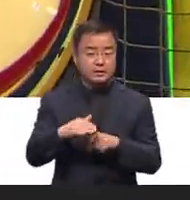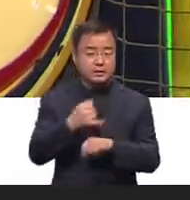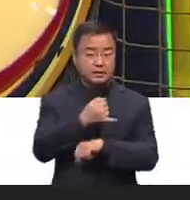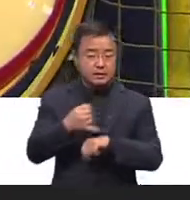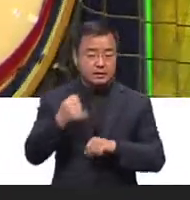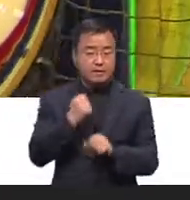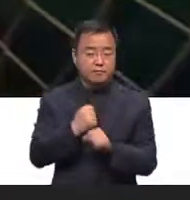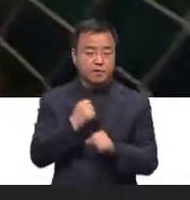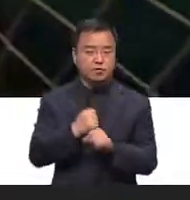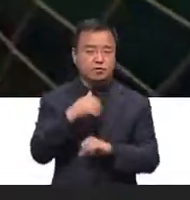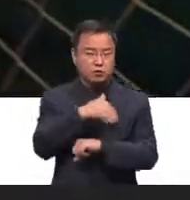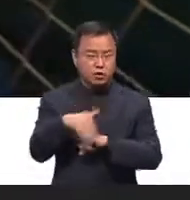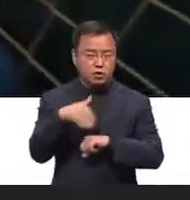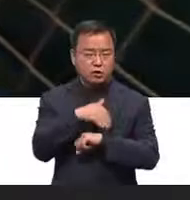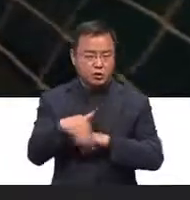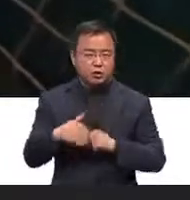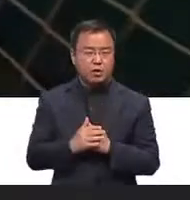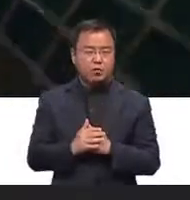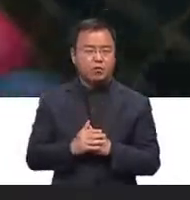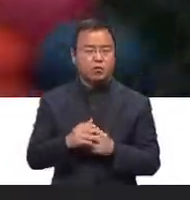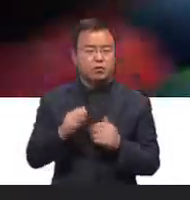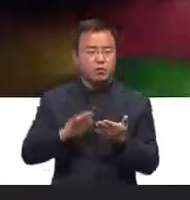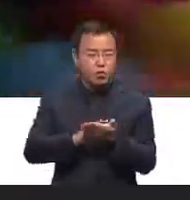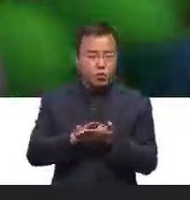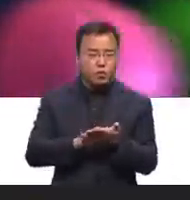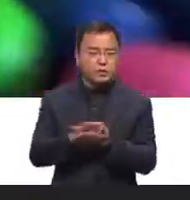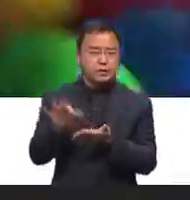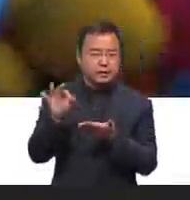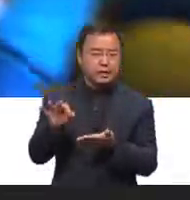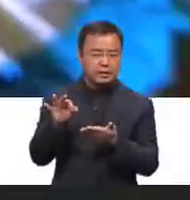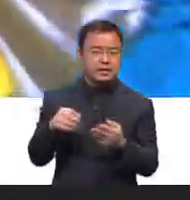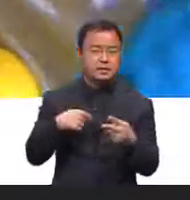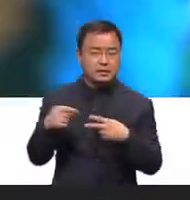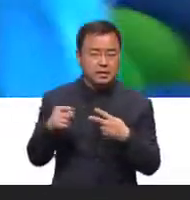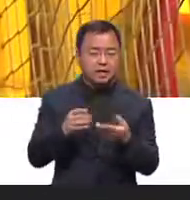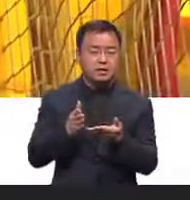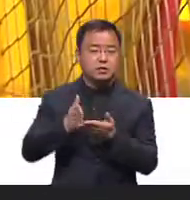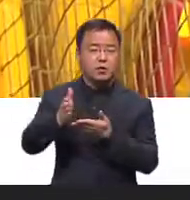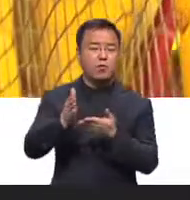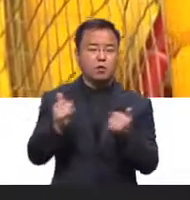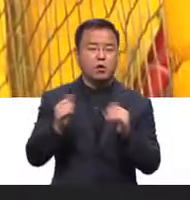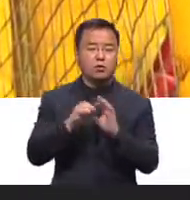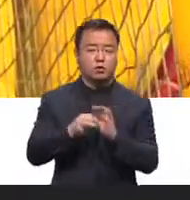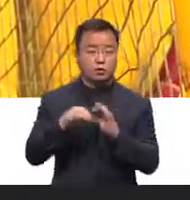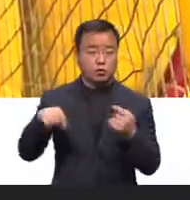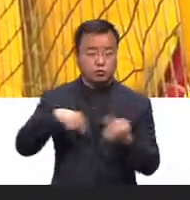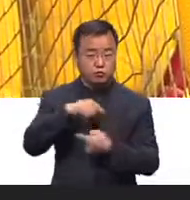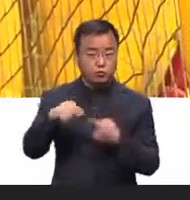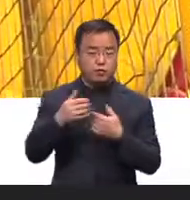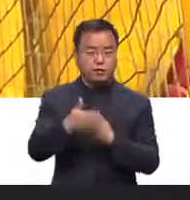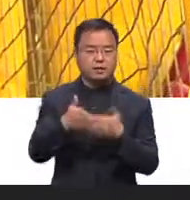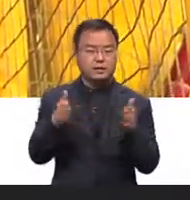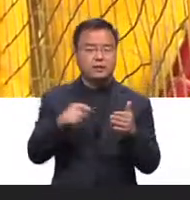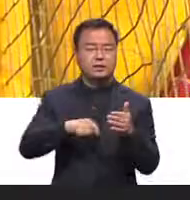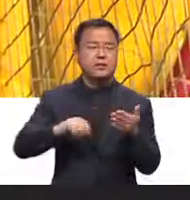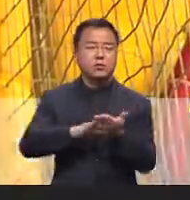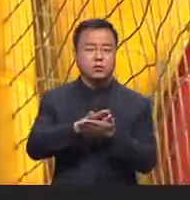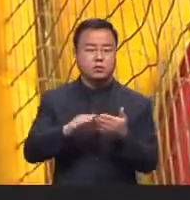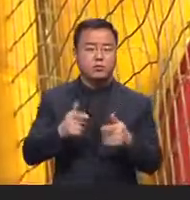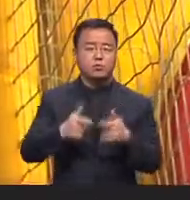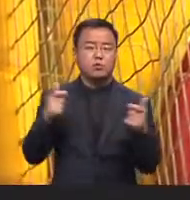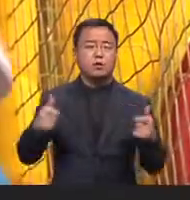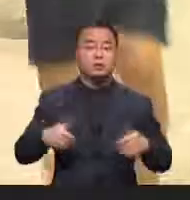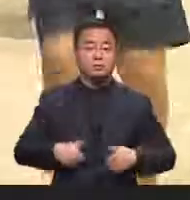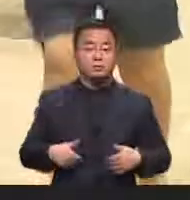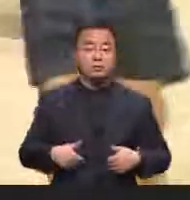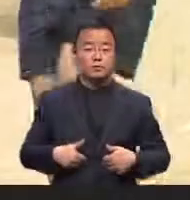설계가 되고 또 놀이의 가치를 이해하는 놀이 전문가에 의해서 운영되는 그런 실내놀이터 가만히 확충 돼서